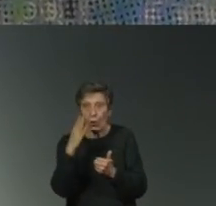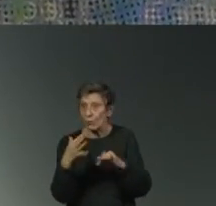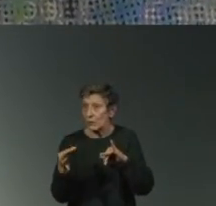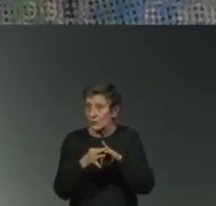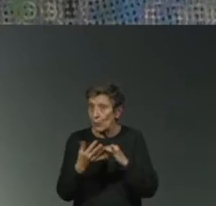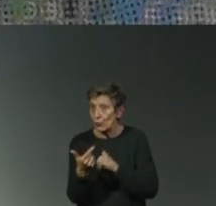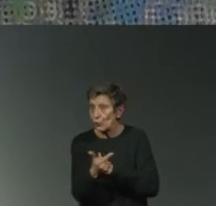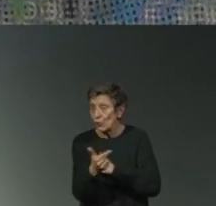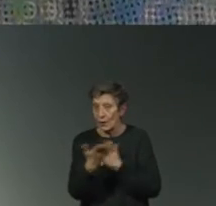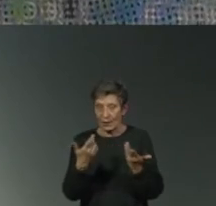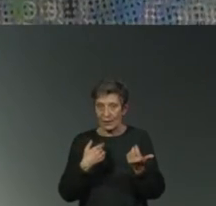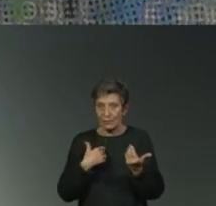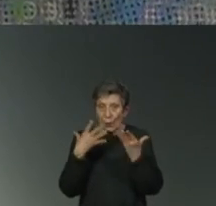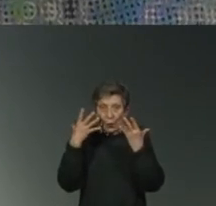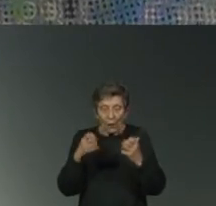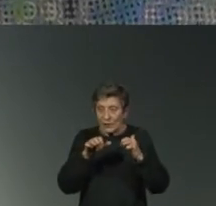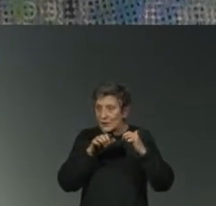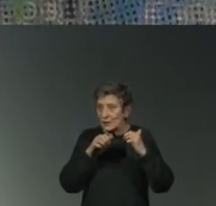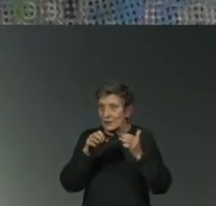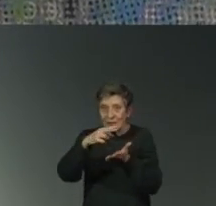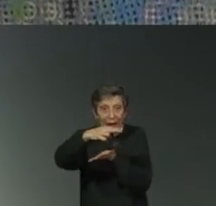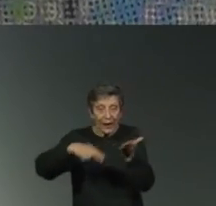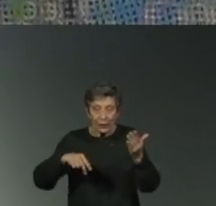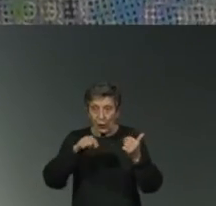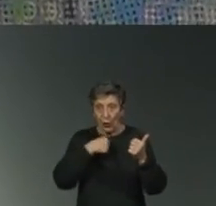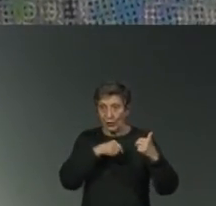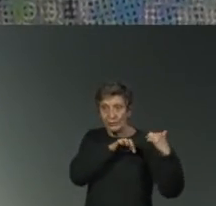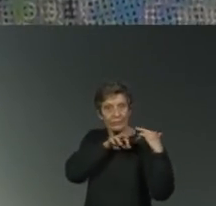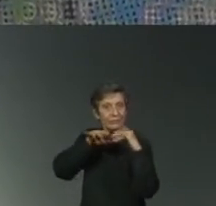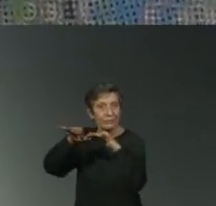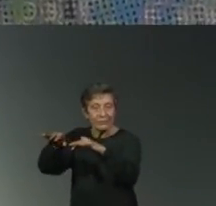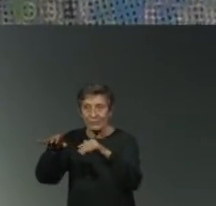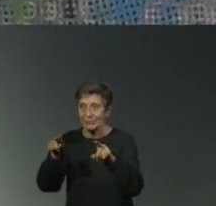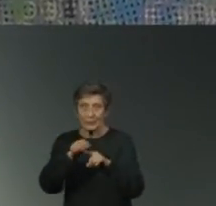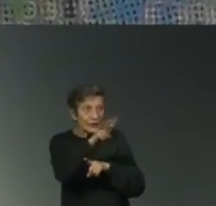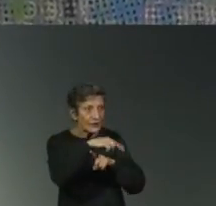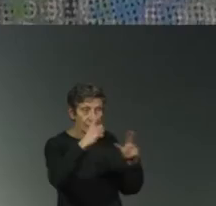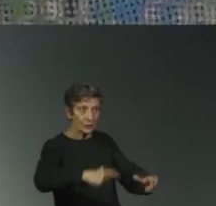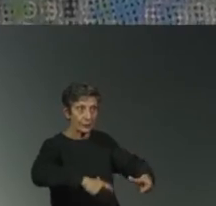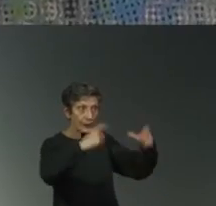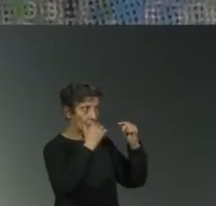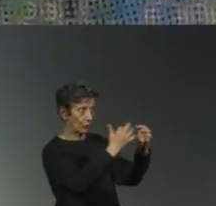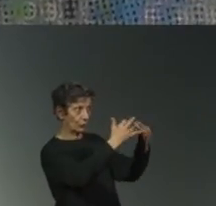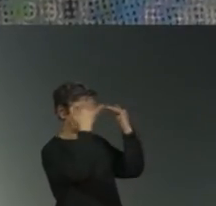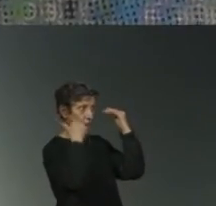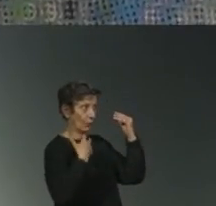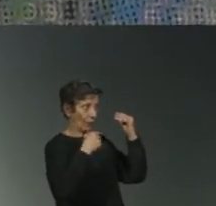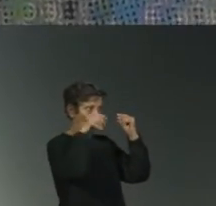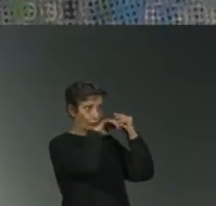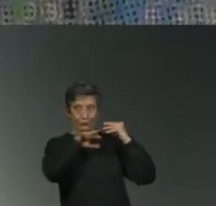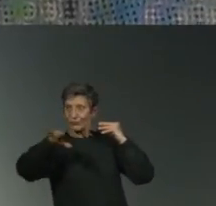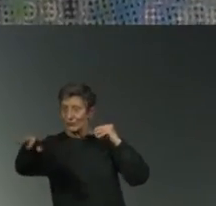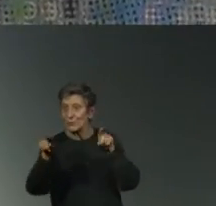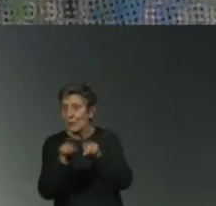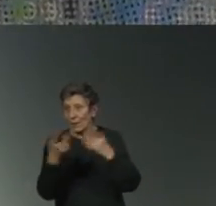lecteur l'effet que m'avait fait cette visite incroyable, qui est comme une narration. Je ne sais pas si vous êtes